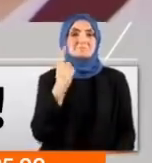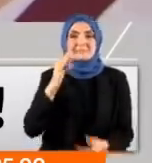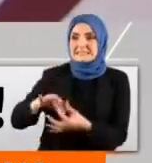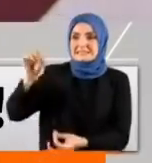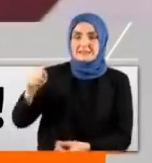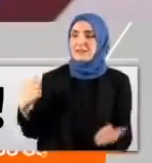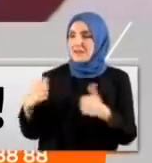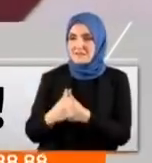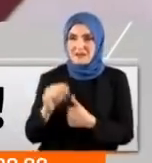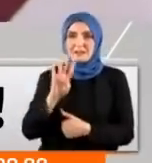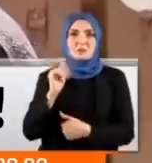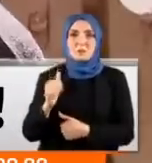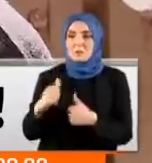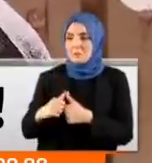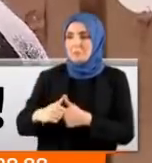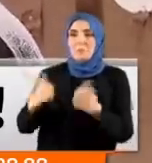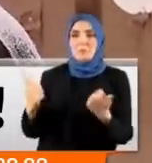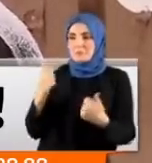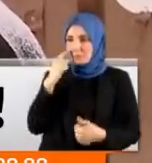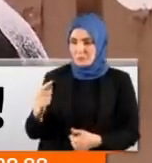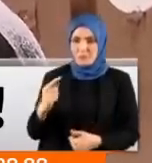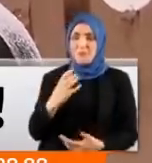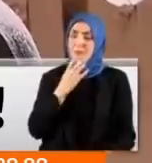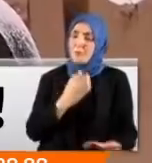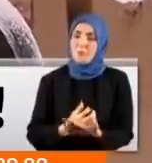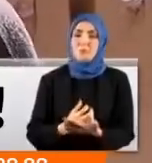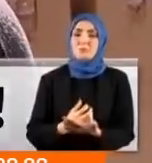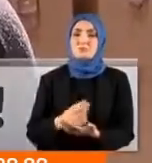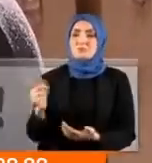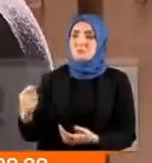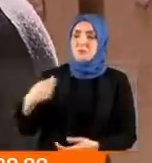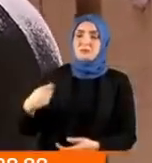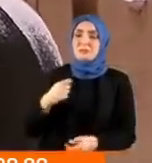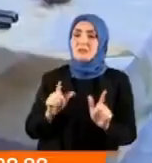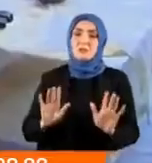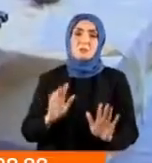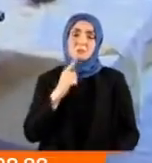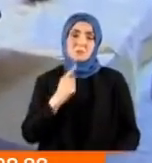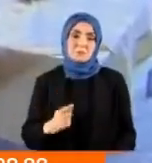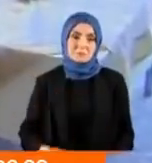boyu diğer insana da yük olunmamalı bence. Evlilik işini de ranta çevirmeye çalışıyorsa bu ahlak dışı zaten.